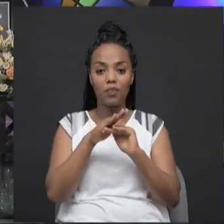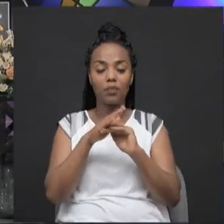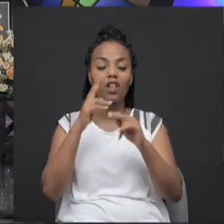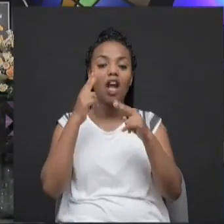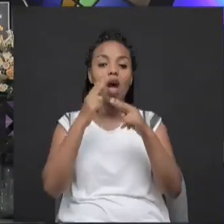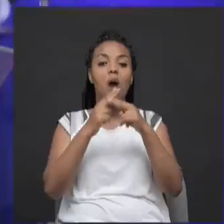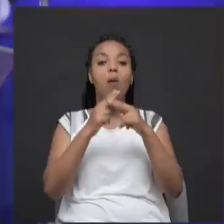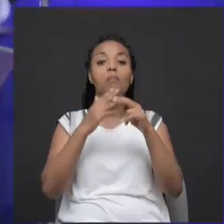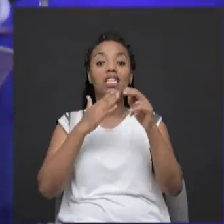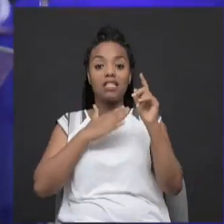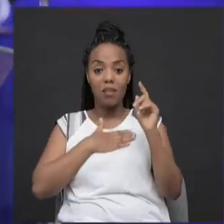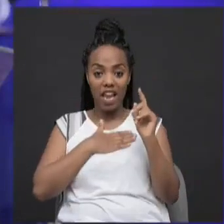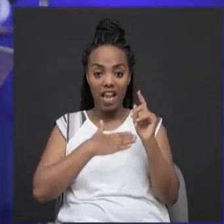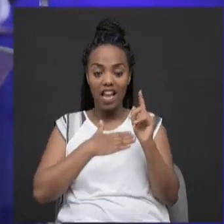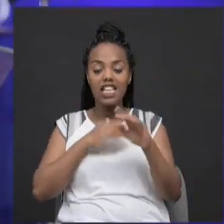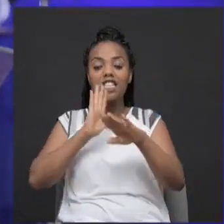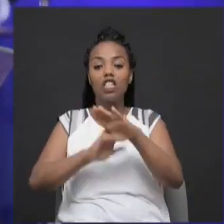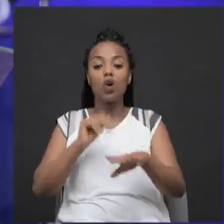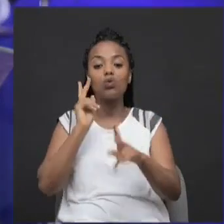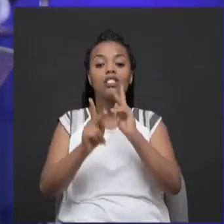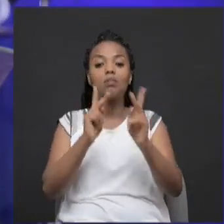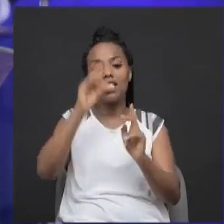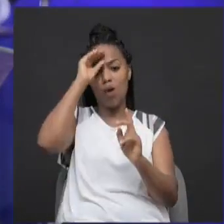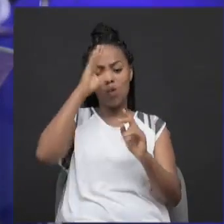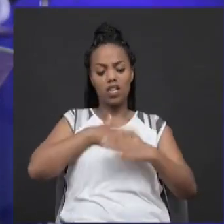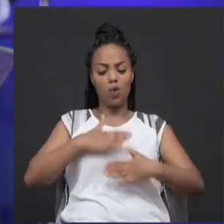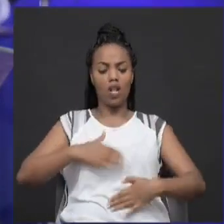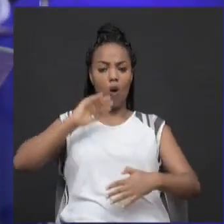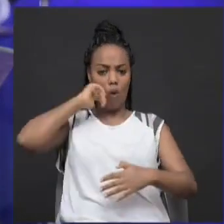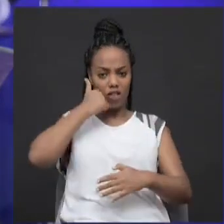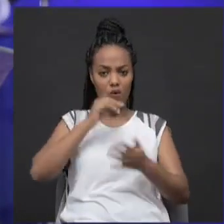በስሜ የተጠሩት ሕዝቤ ሰውነታቸውን አዋርደው ማለት ዝቅ ብለው